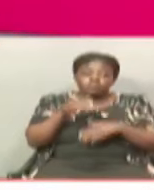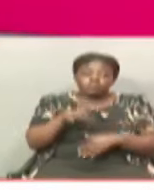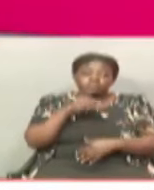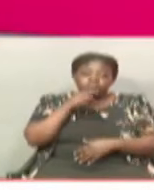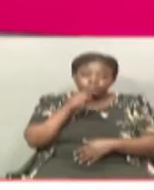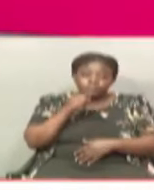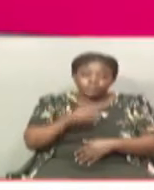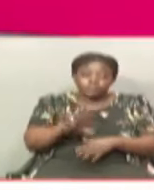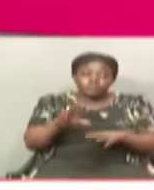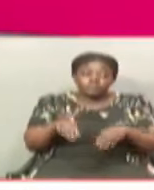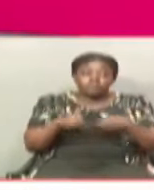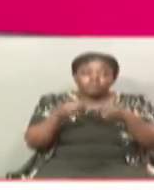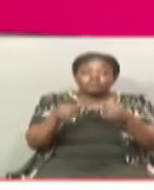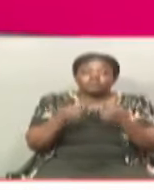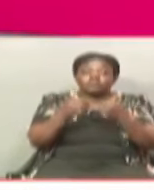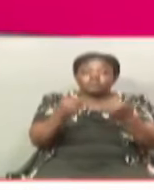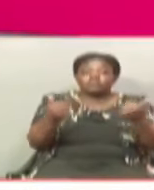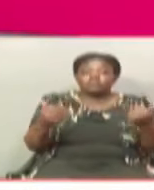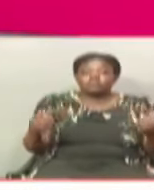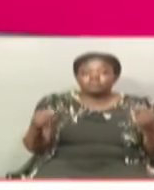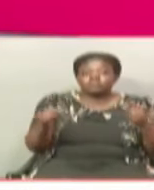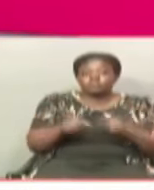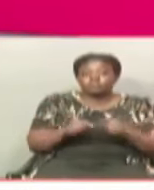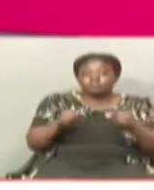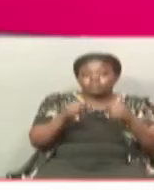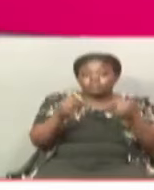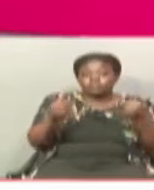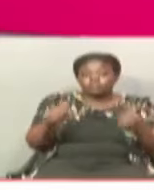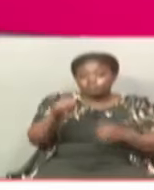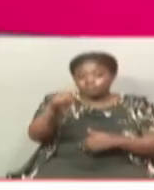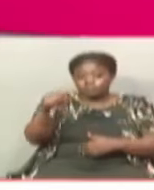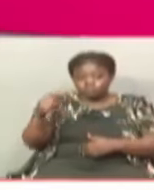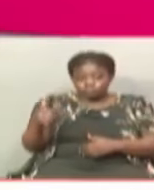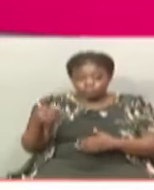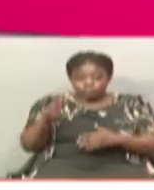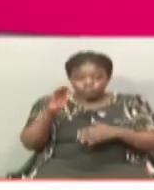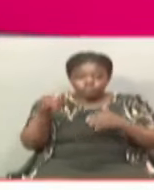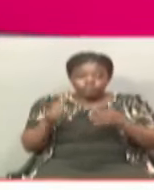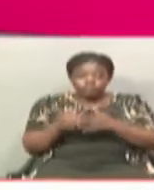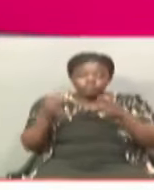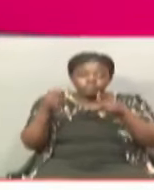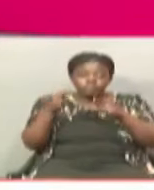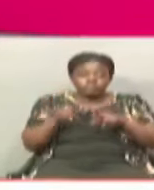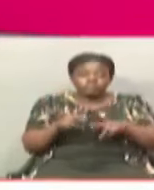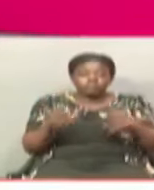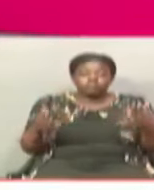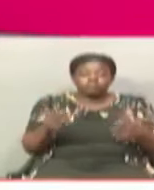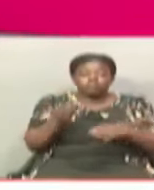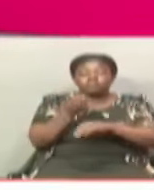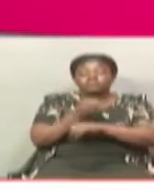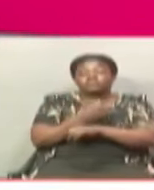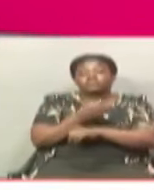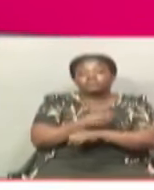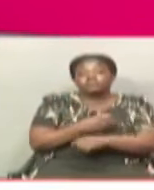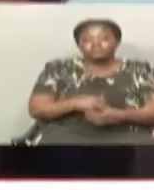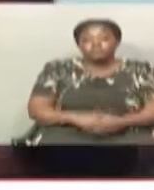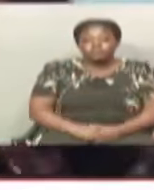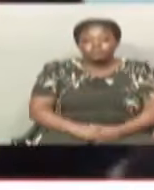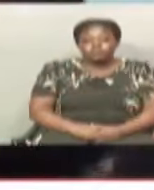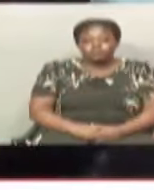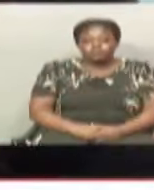kitaawe yabigabira bazzukulu n'abaana abalala bino byonna bibadde kitimbwa mu Kayunga.